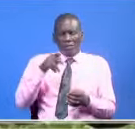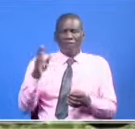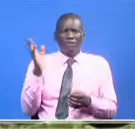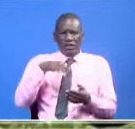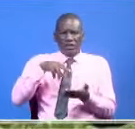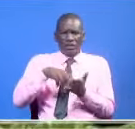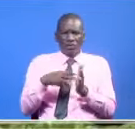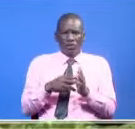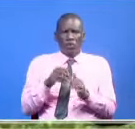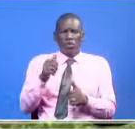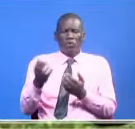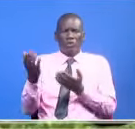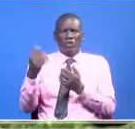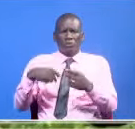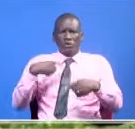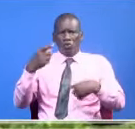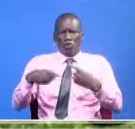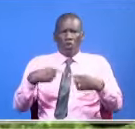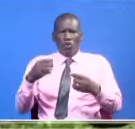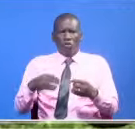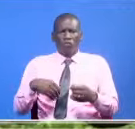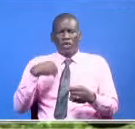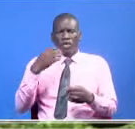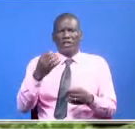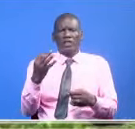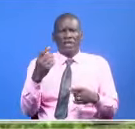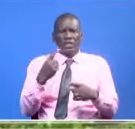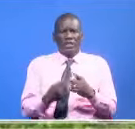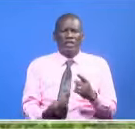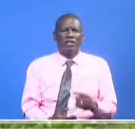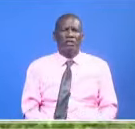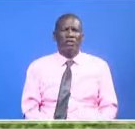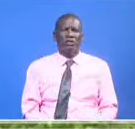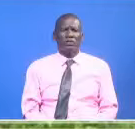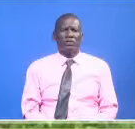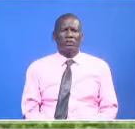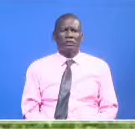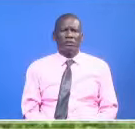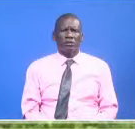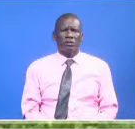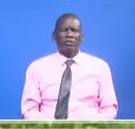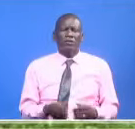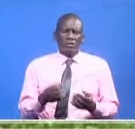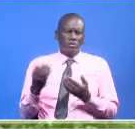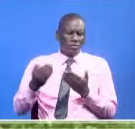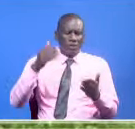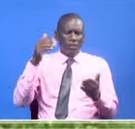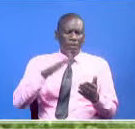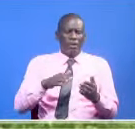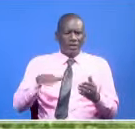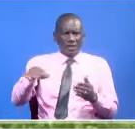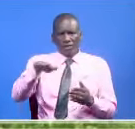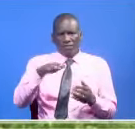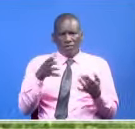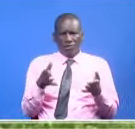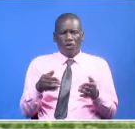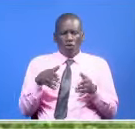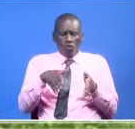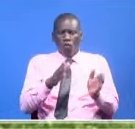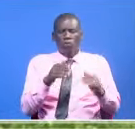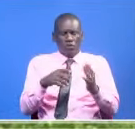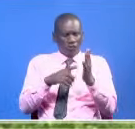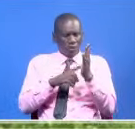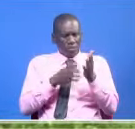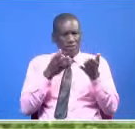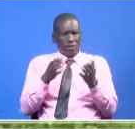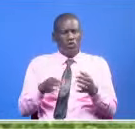huo unaotarajiwa kuendelea kwa muda wa miaka 3. Is a restoration of the environment. So opportunities such as this